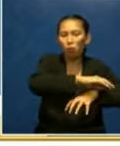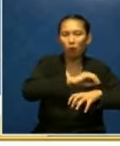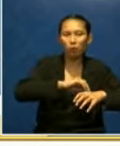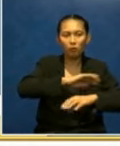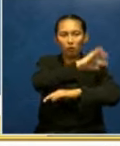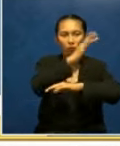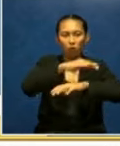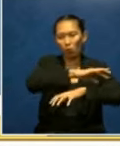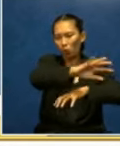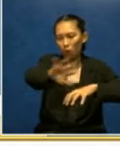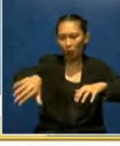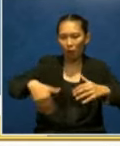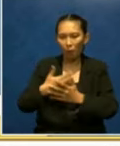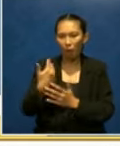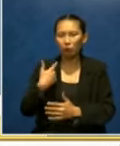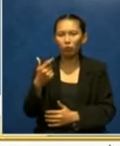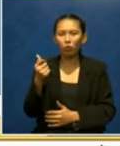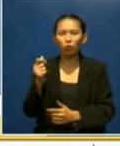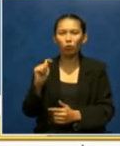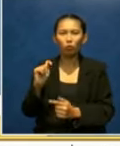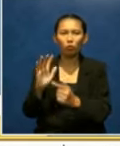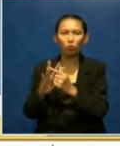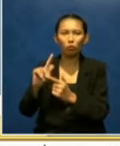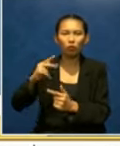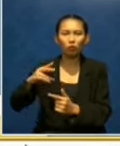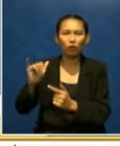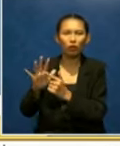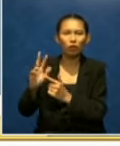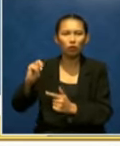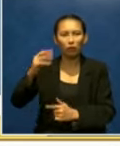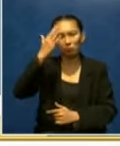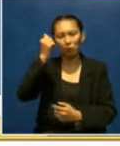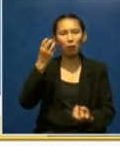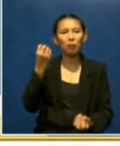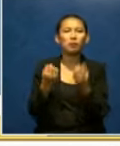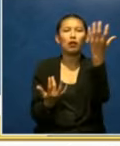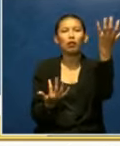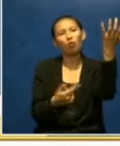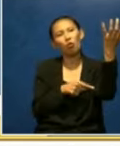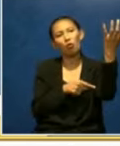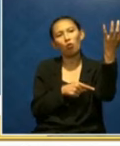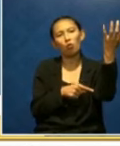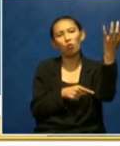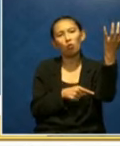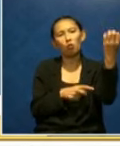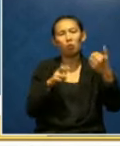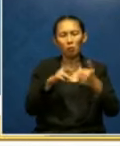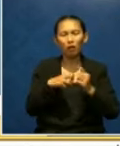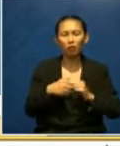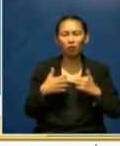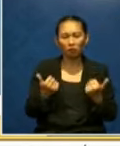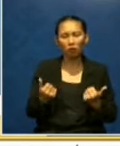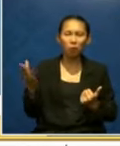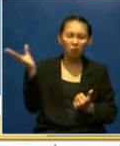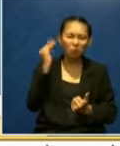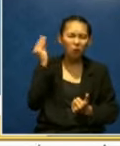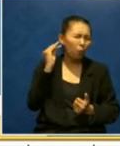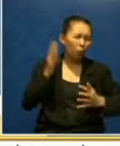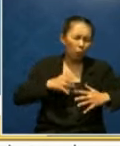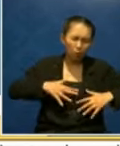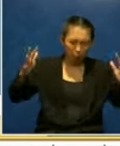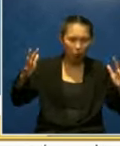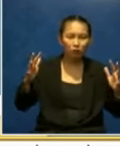เขาที่ถูกประกาศเป็นพิอุทยานเนี่ยเขาไม่สามารถตัดได้เลยไม้ก็จะคาอยู่แบบเยค่ะนี่คือปัญหาที่ดิฉันได้รับฟังมาเยอะมาก